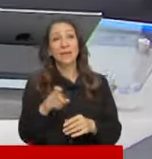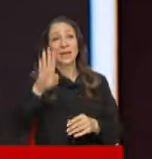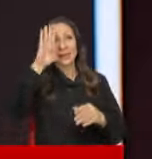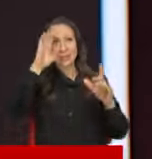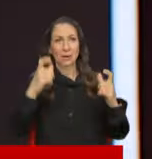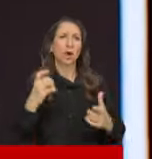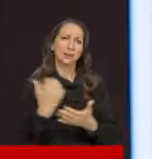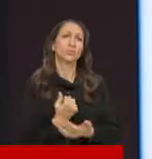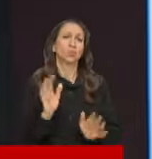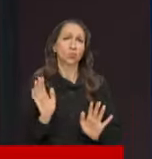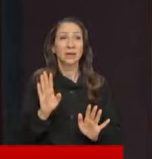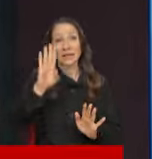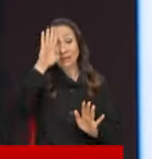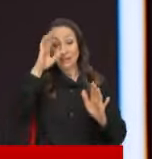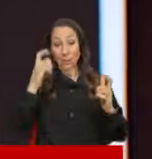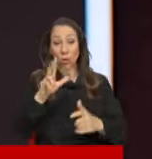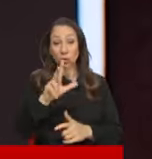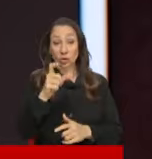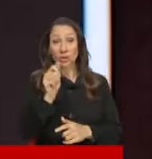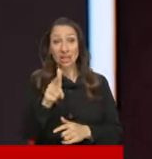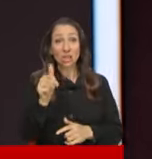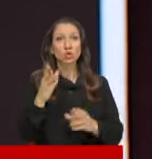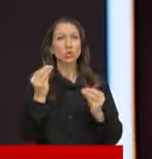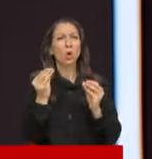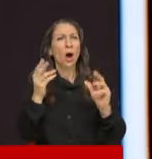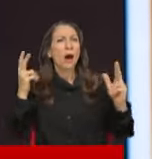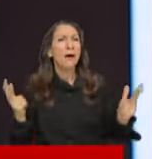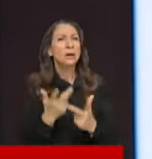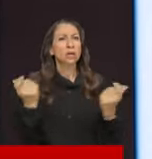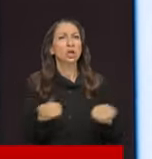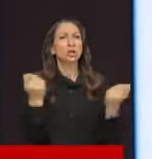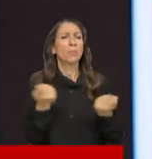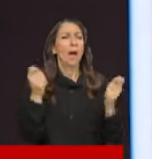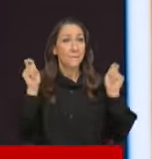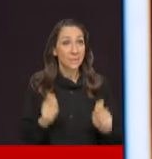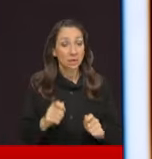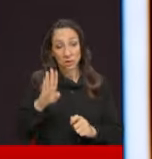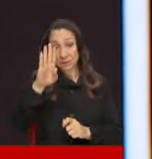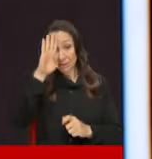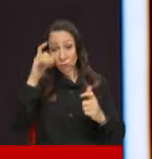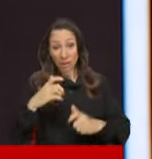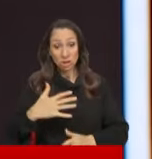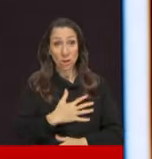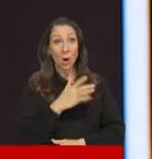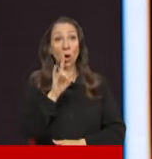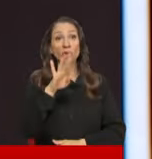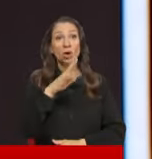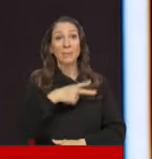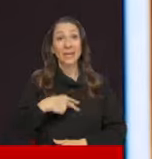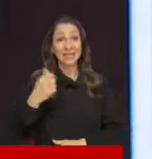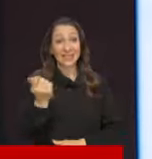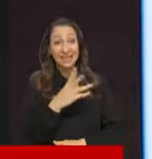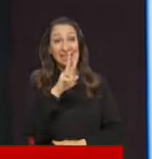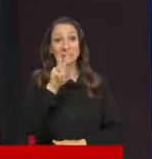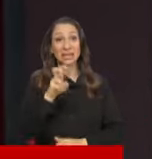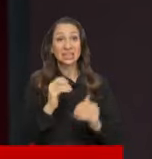İstanbul'u kazanıyoruz İstanbul'un 39 ilçesinde Çok etkili bir çalışma yürüttük İstanbul'da Cumhuriyet Halk Partili 14 belediye sayısını